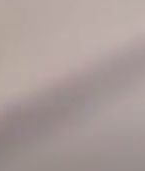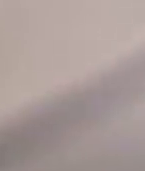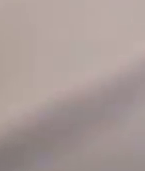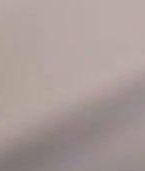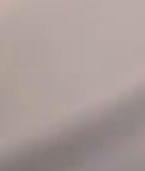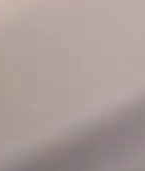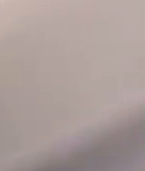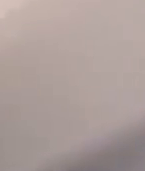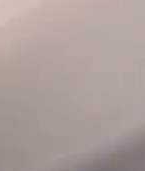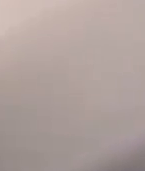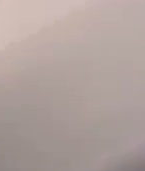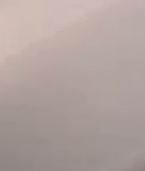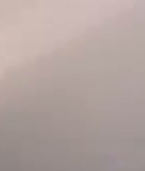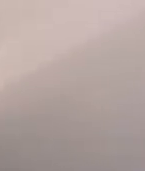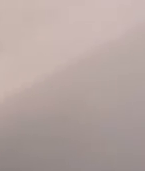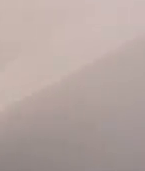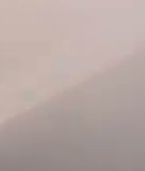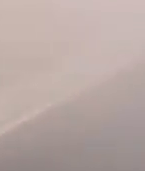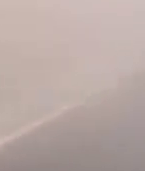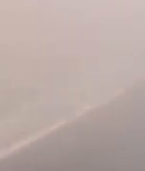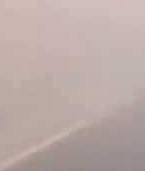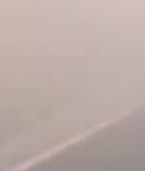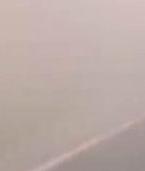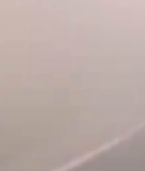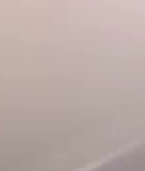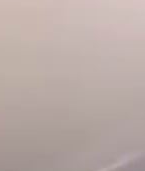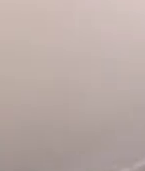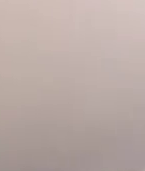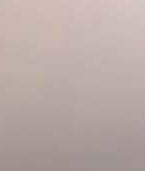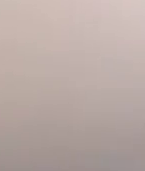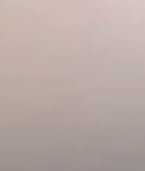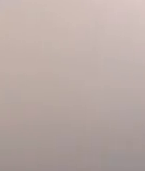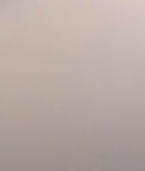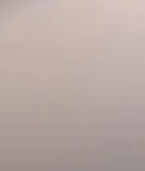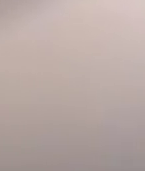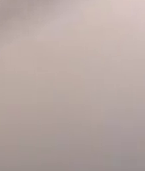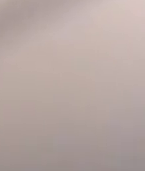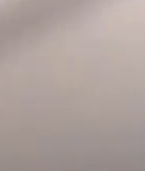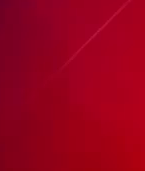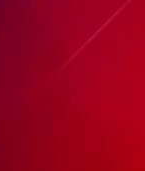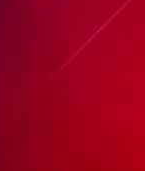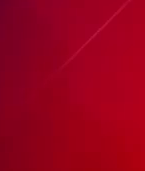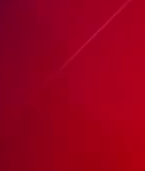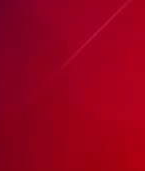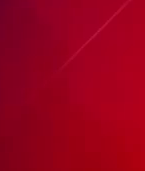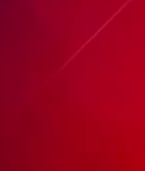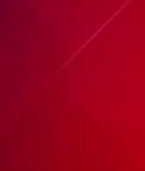TV at sa www.gmanews.tv.